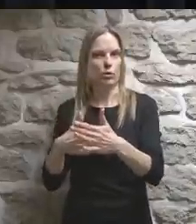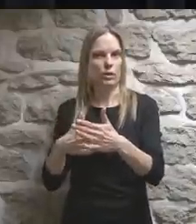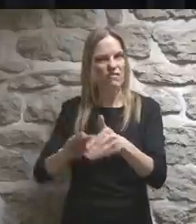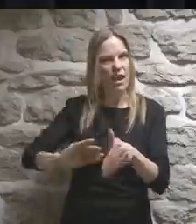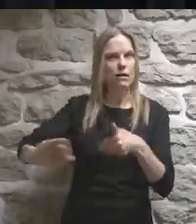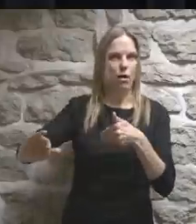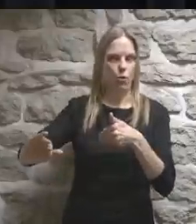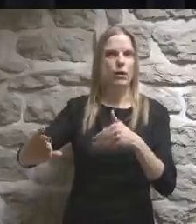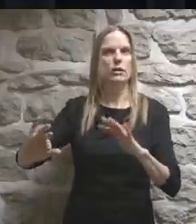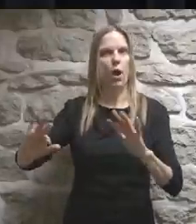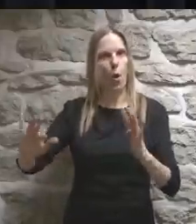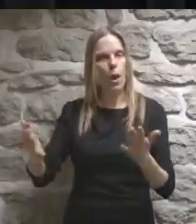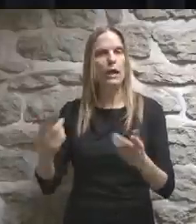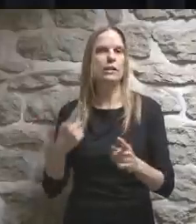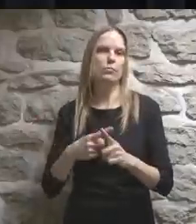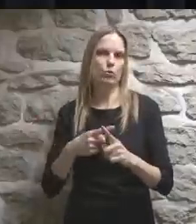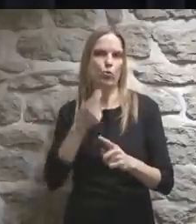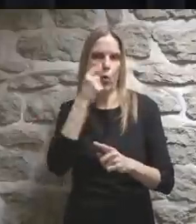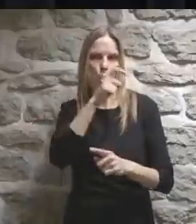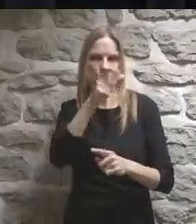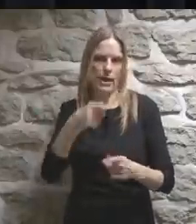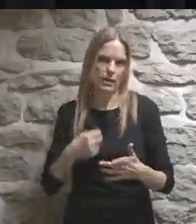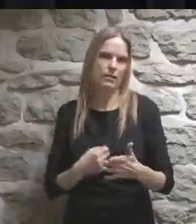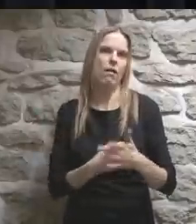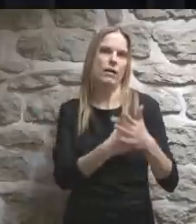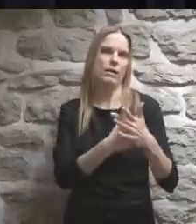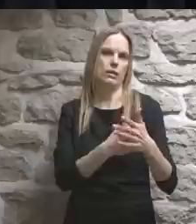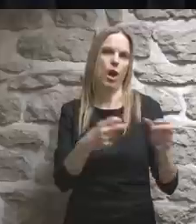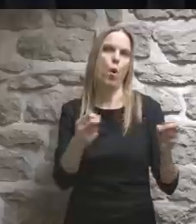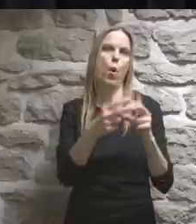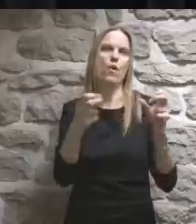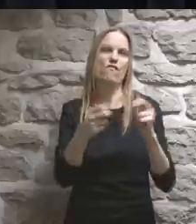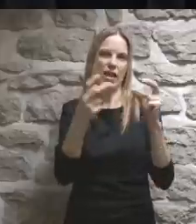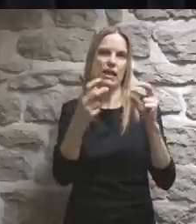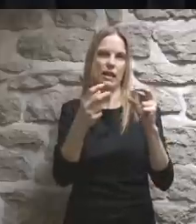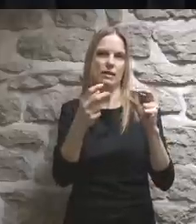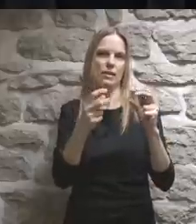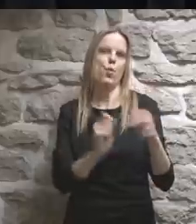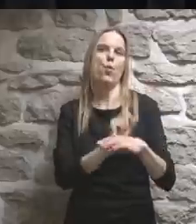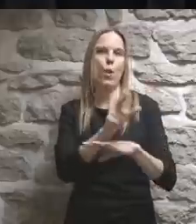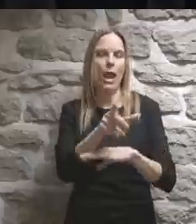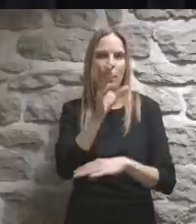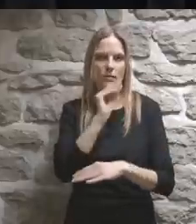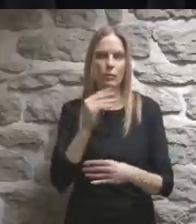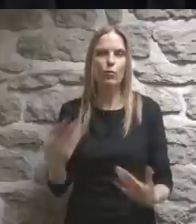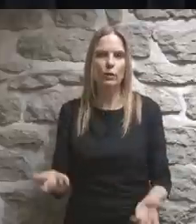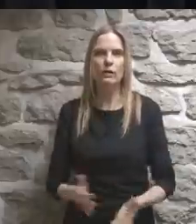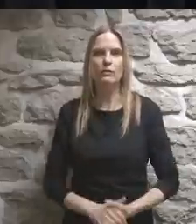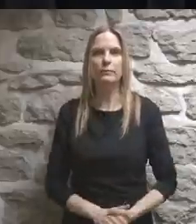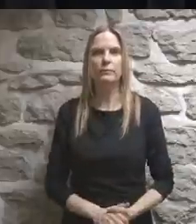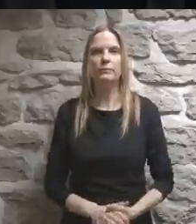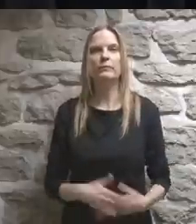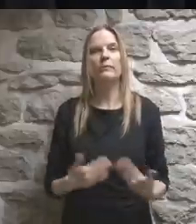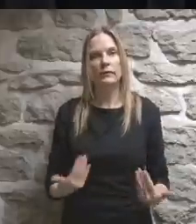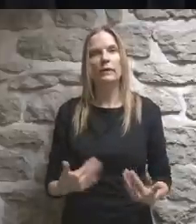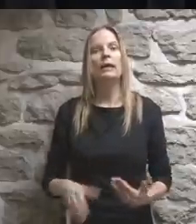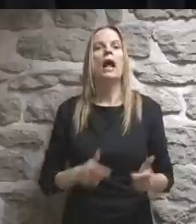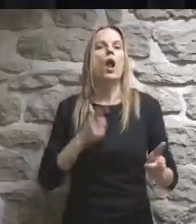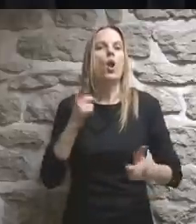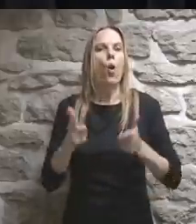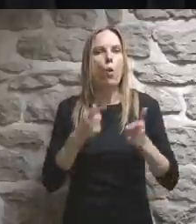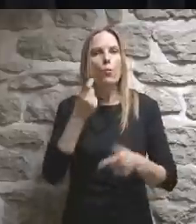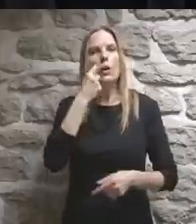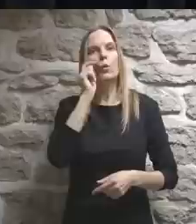hoida ja aidata kuidagi ukrainlasi seda konflikti siis ületada. Me